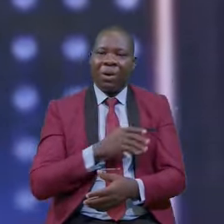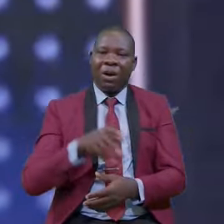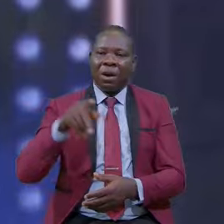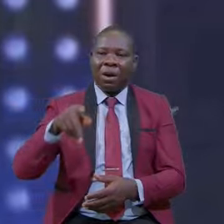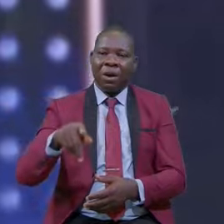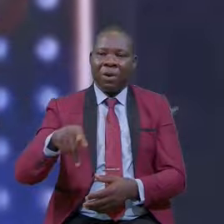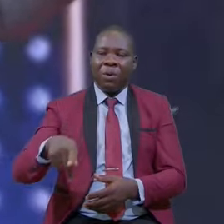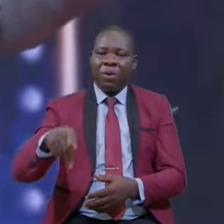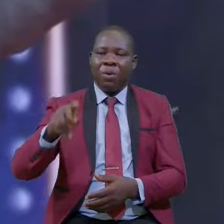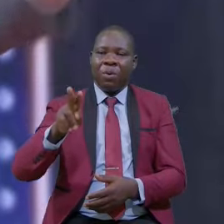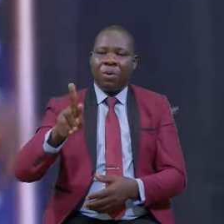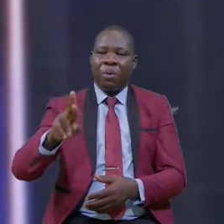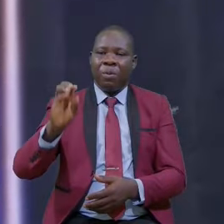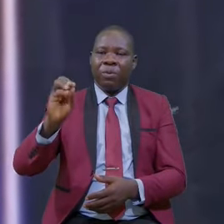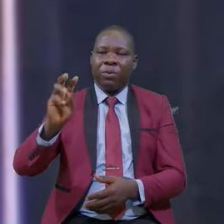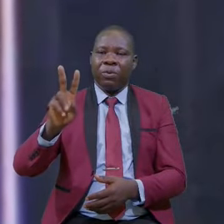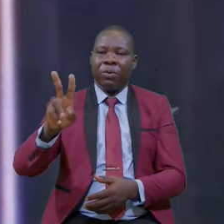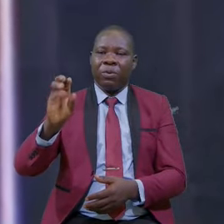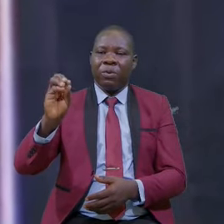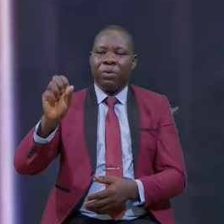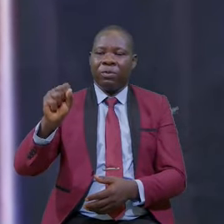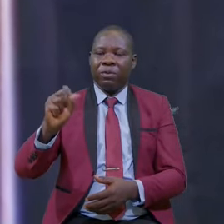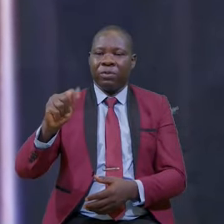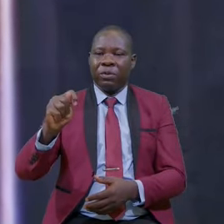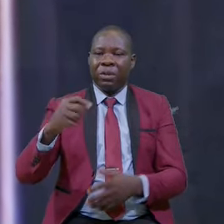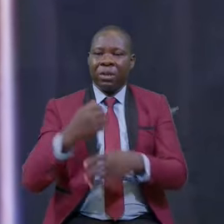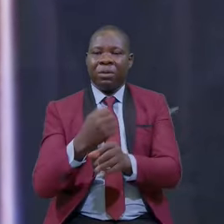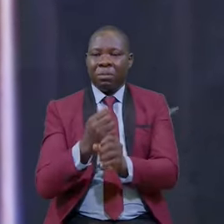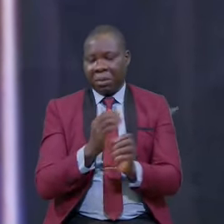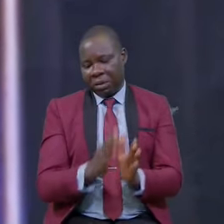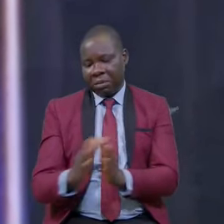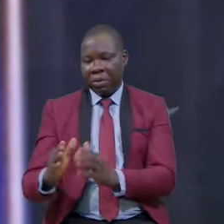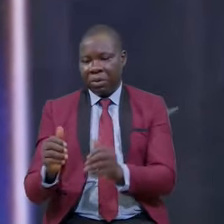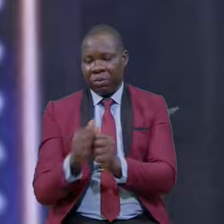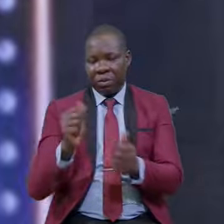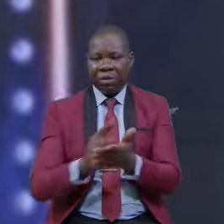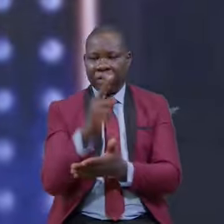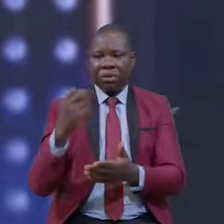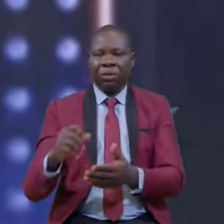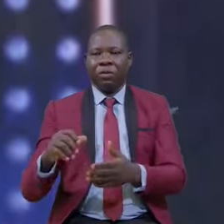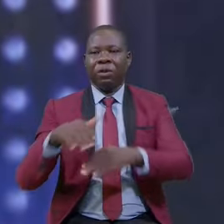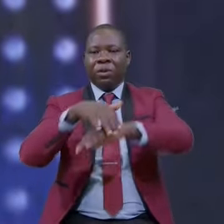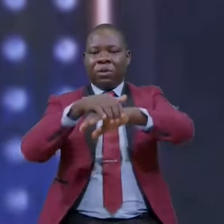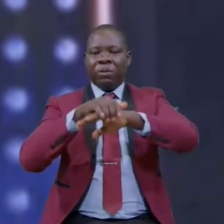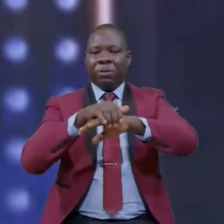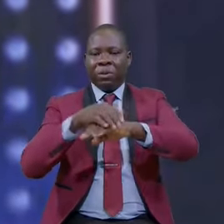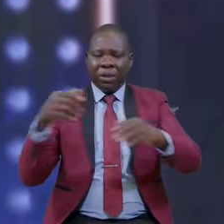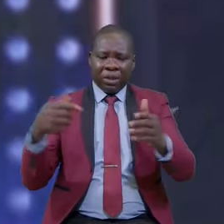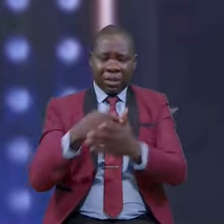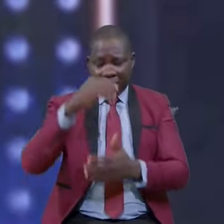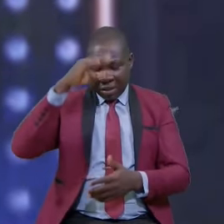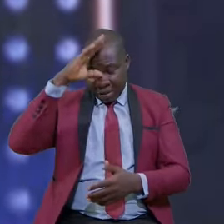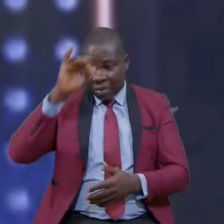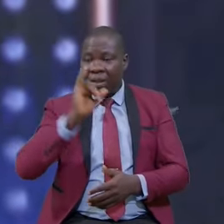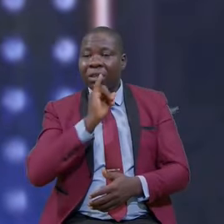Ils ont fait l'arrangement avec l'université de Londres. Mais dit, cet homme-là, il est trop engagé